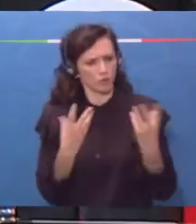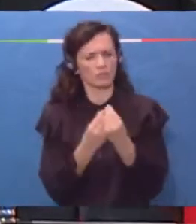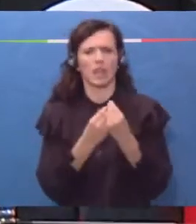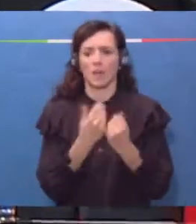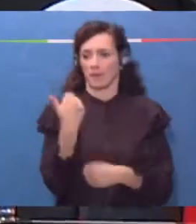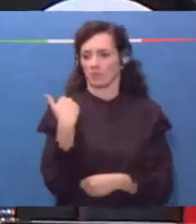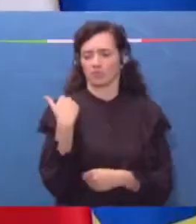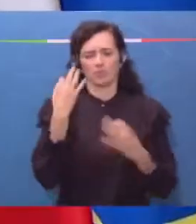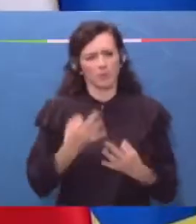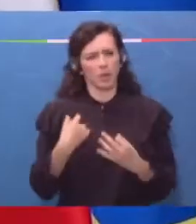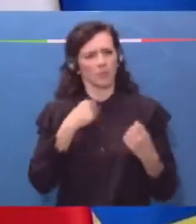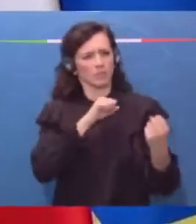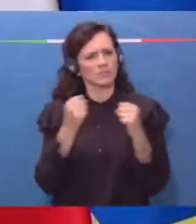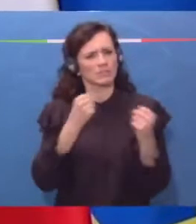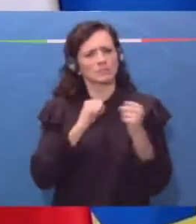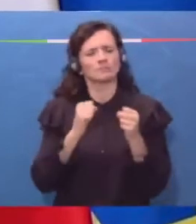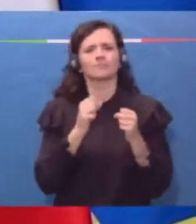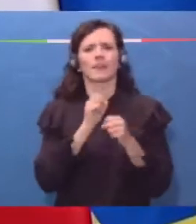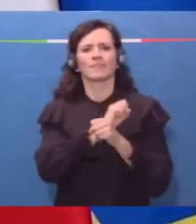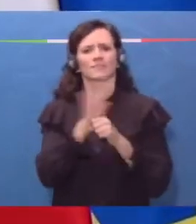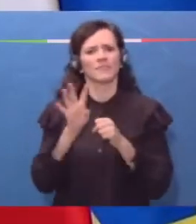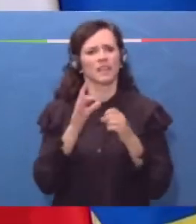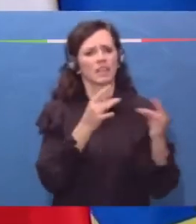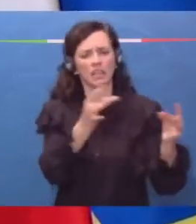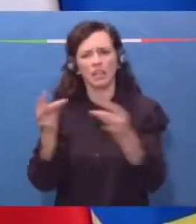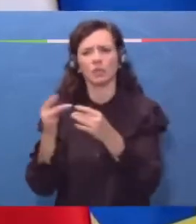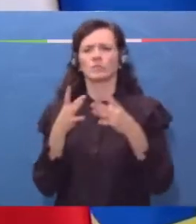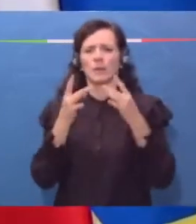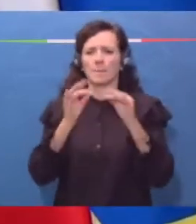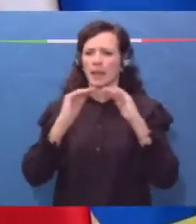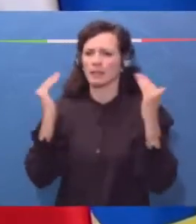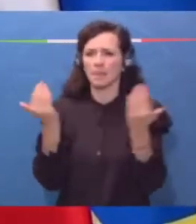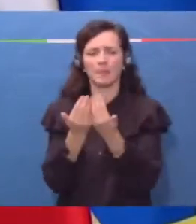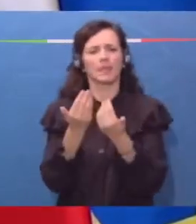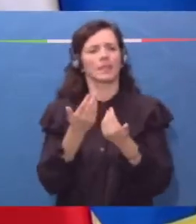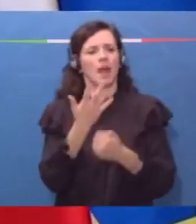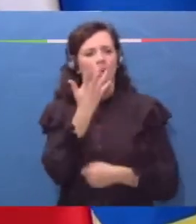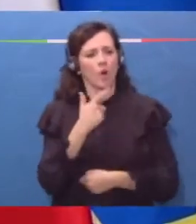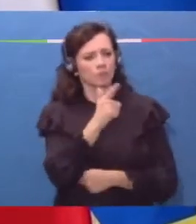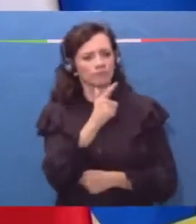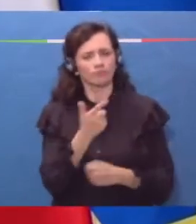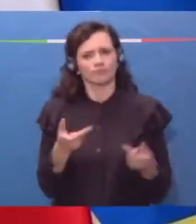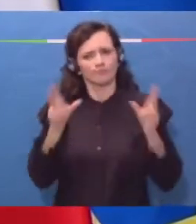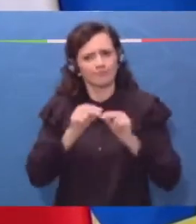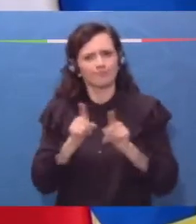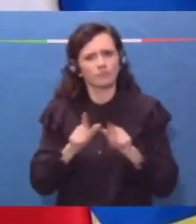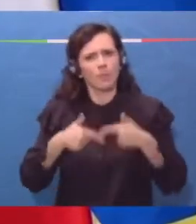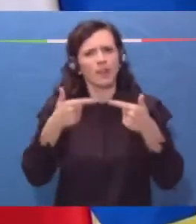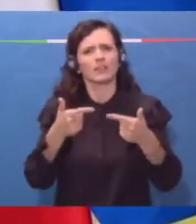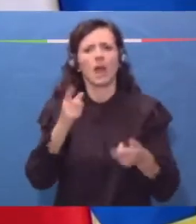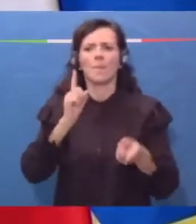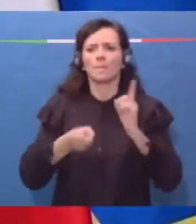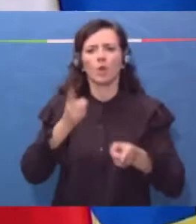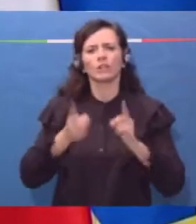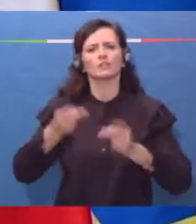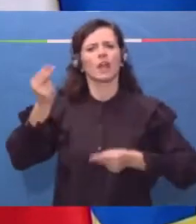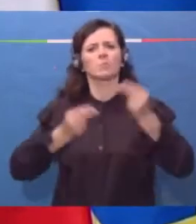battiamo insieme contro il virus durante tutta la pandemia, rilanciando una politica di